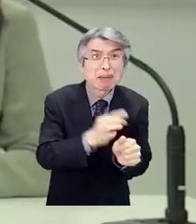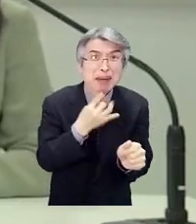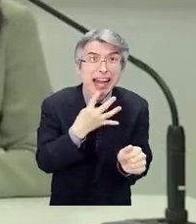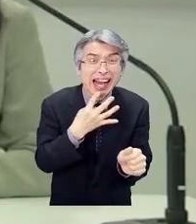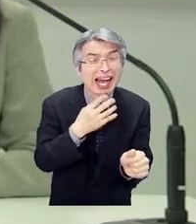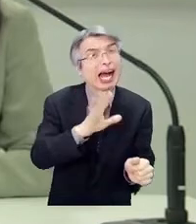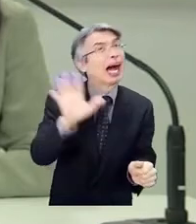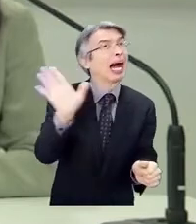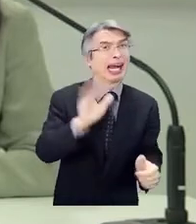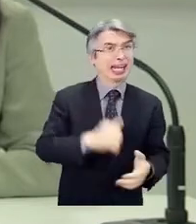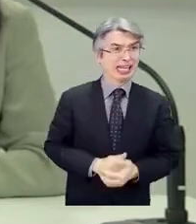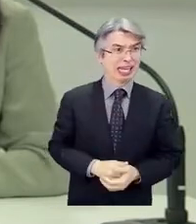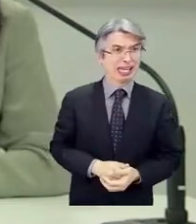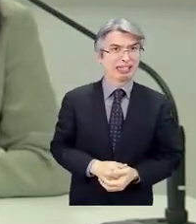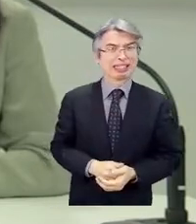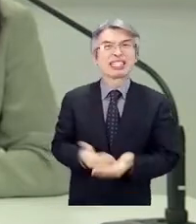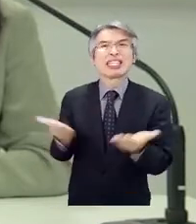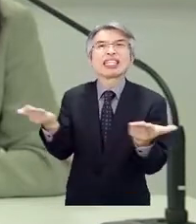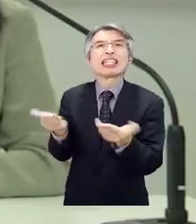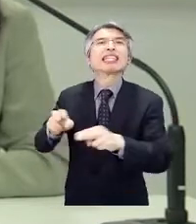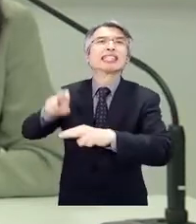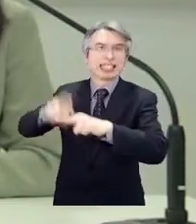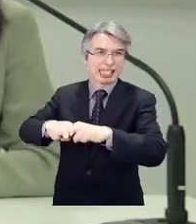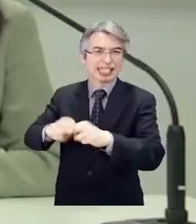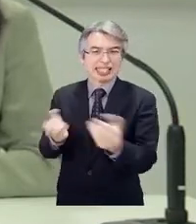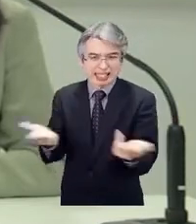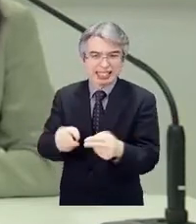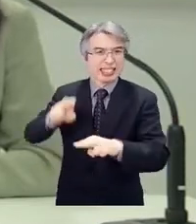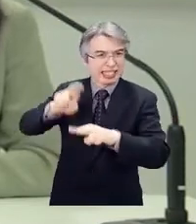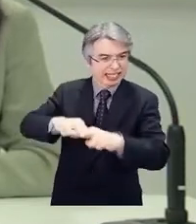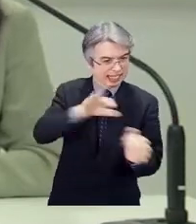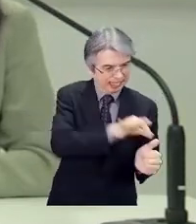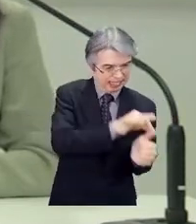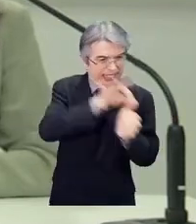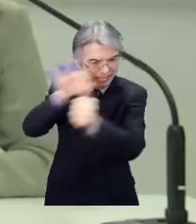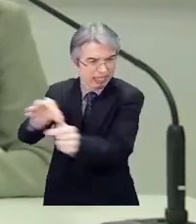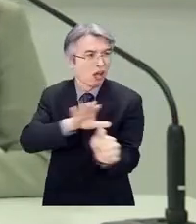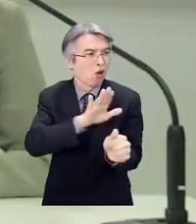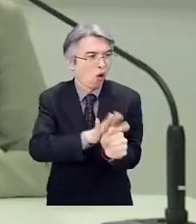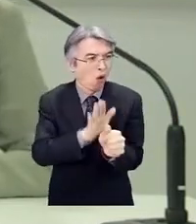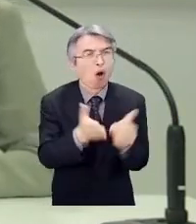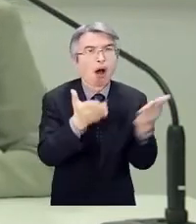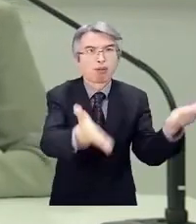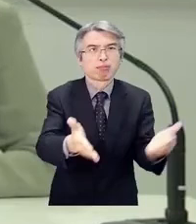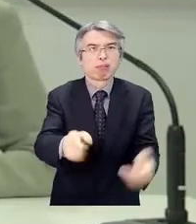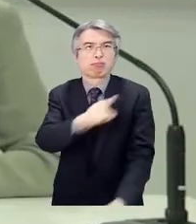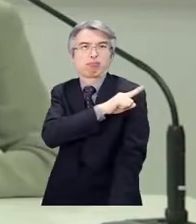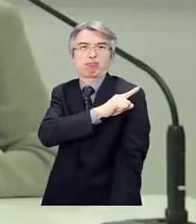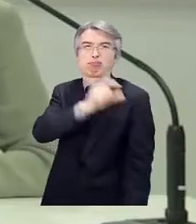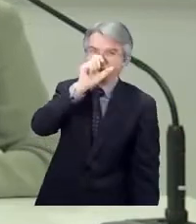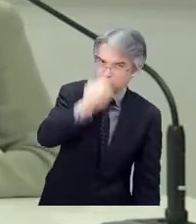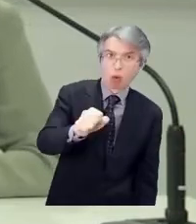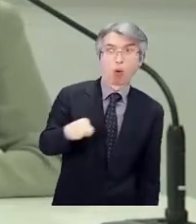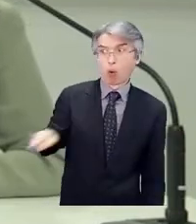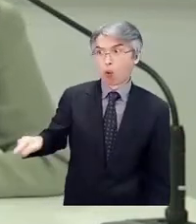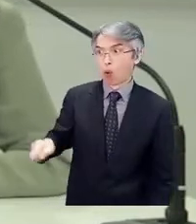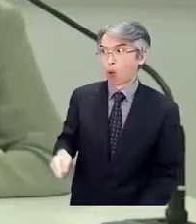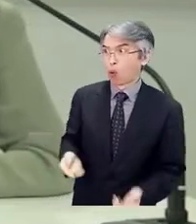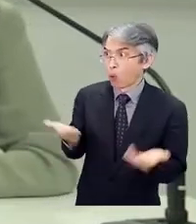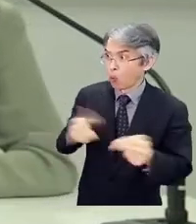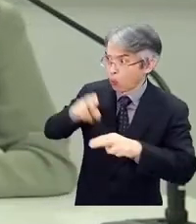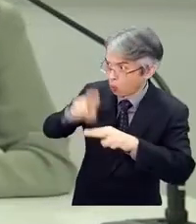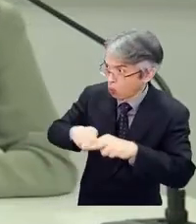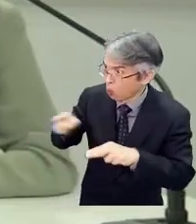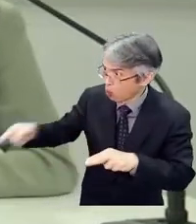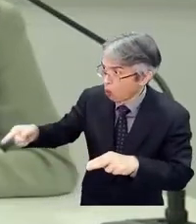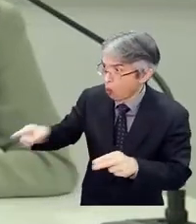최고의 복지는 어쩌면 일자리인 것 같습니다. 이제 이런 부분들을 정말 해결하려고 노력을 정말 많이 하신 것 같고요. 특히나